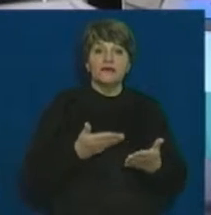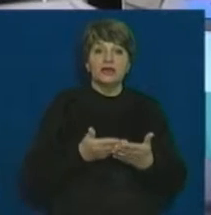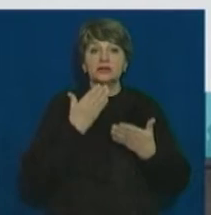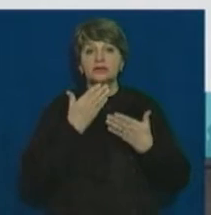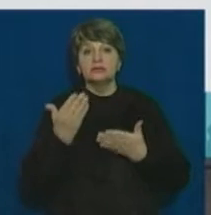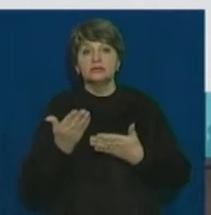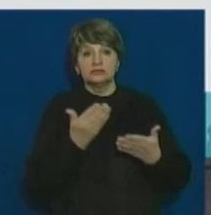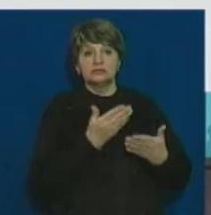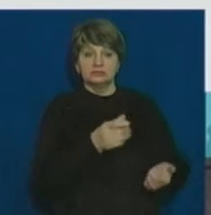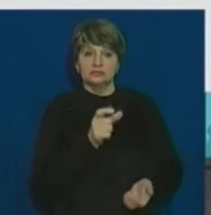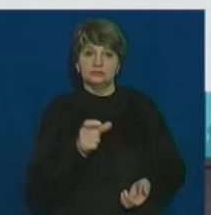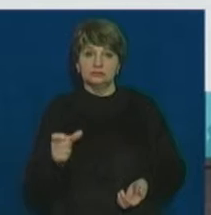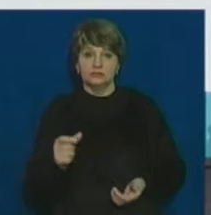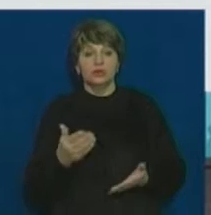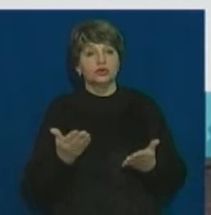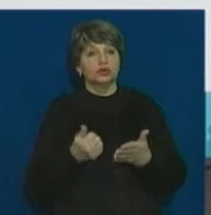певних рішень. І, власне,